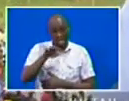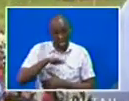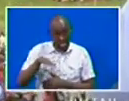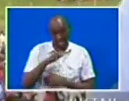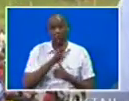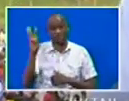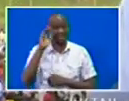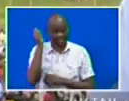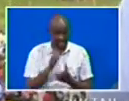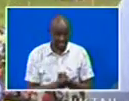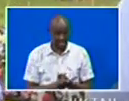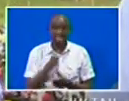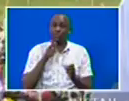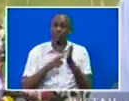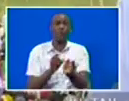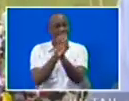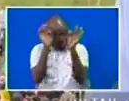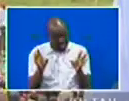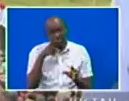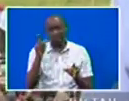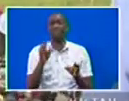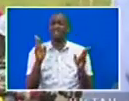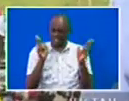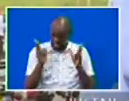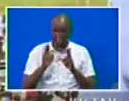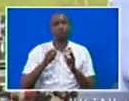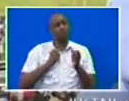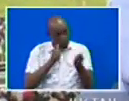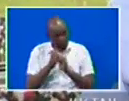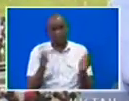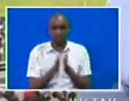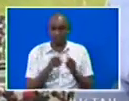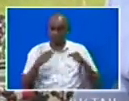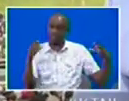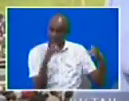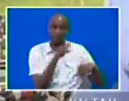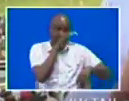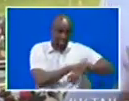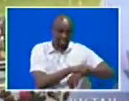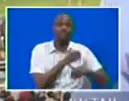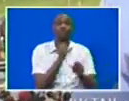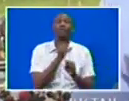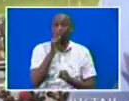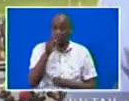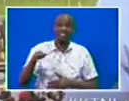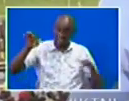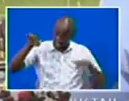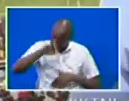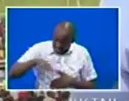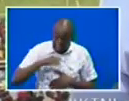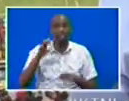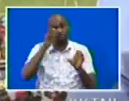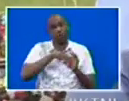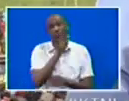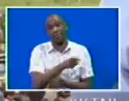Magharibi ya Kenya, ni dhahiri kuwa wako radhi kutoana kijasho na wenzao wa NASA kuhakikisha jimbo hili linajiunga nao